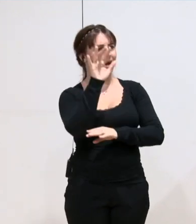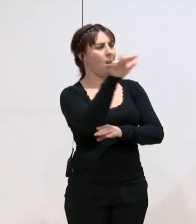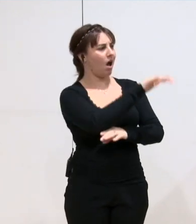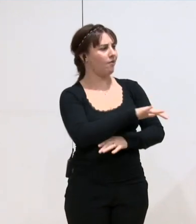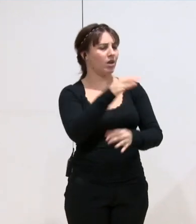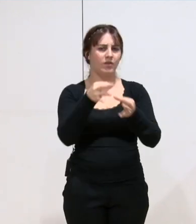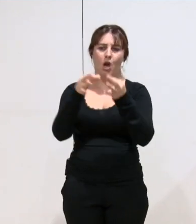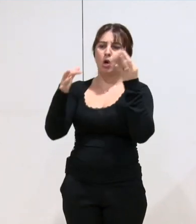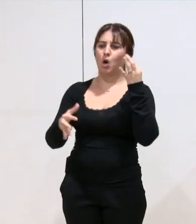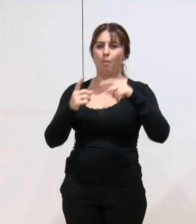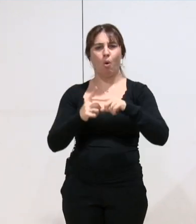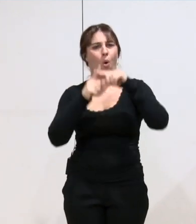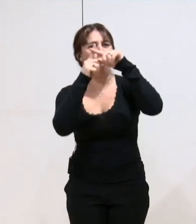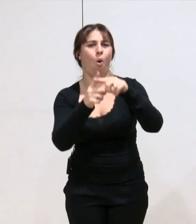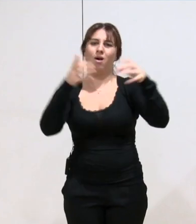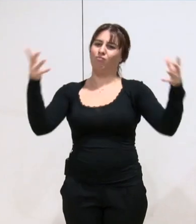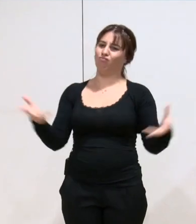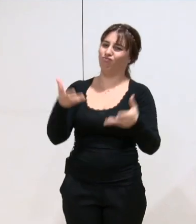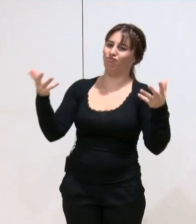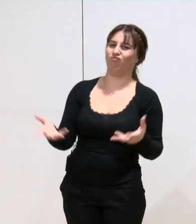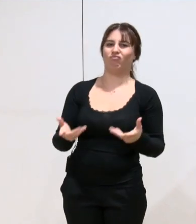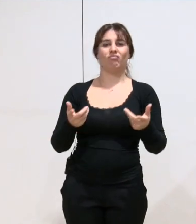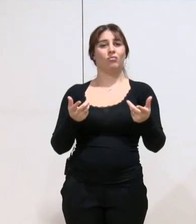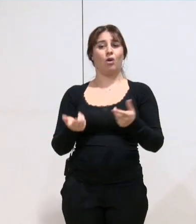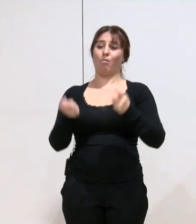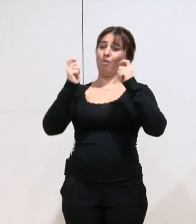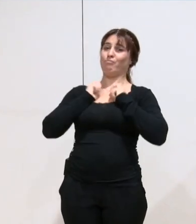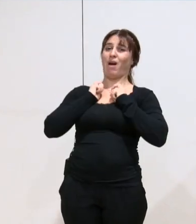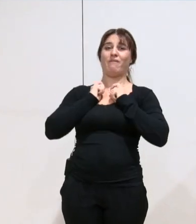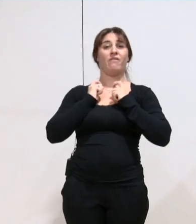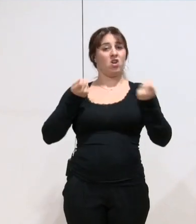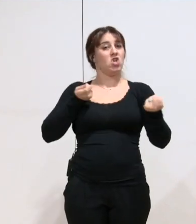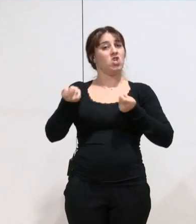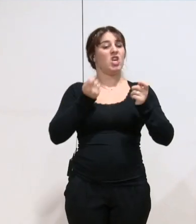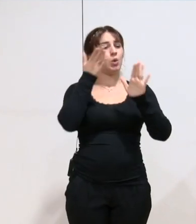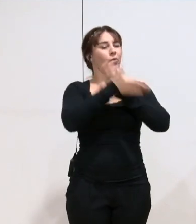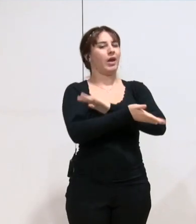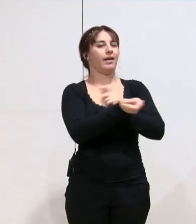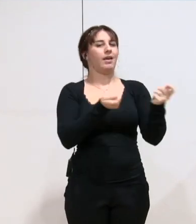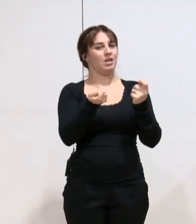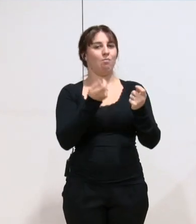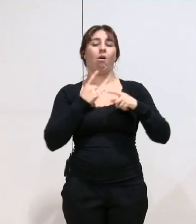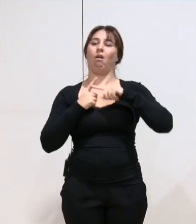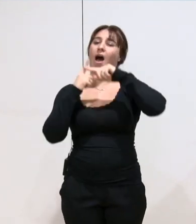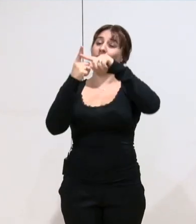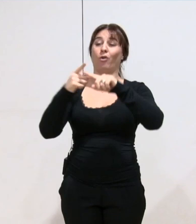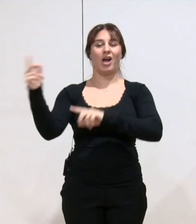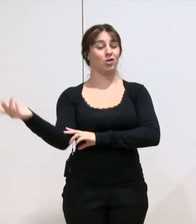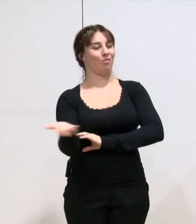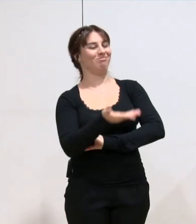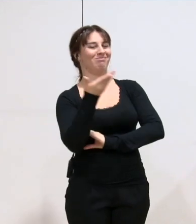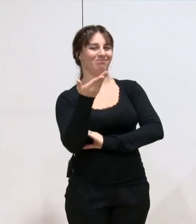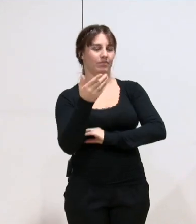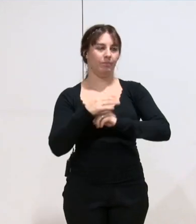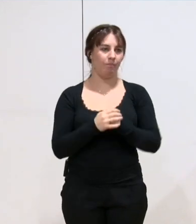bilan glorieux de votre reprise en gestion directe de cet équipement. Sur la méthode, monsieur le maire, je veux